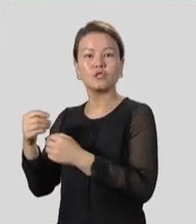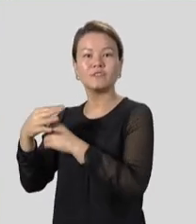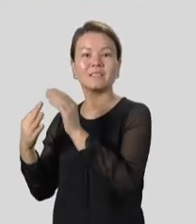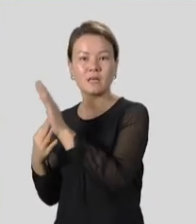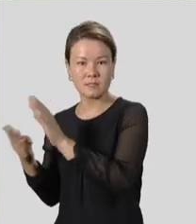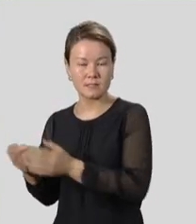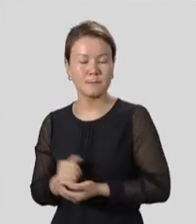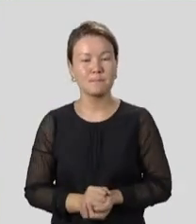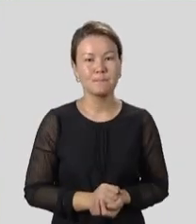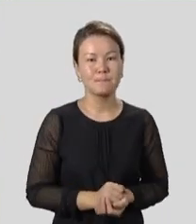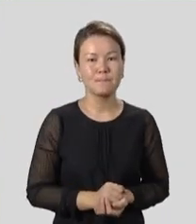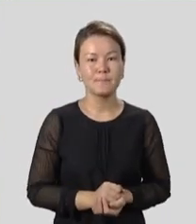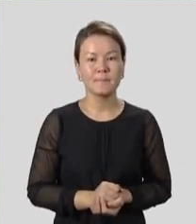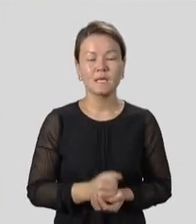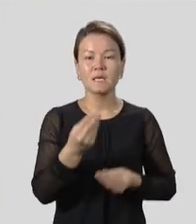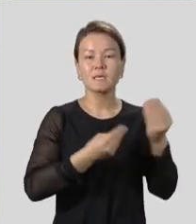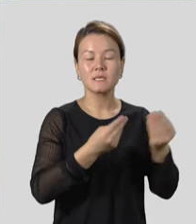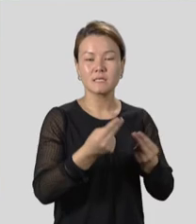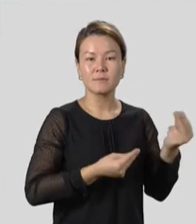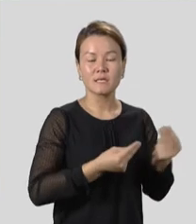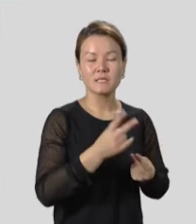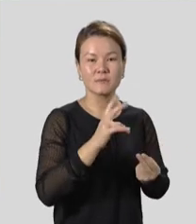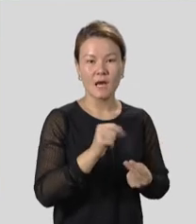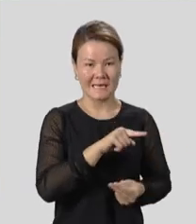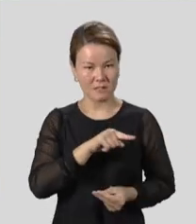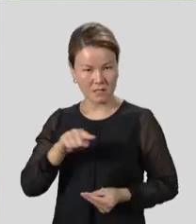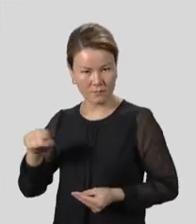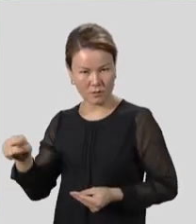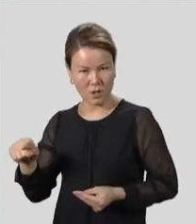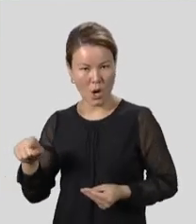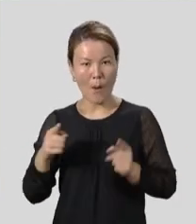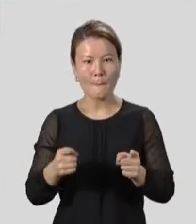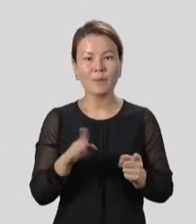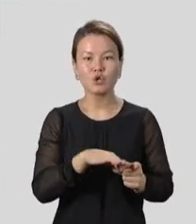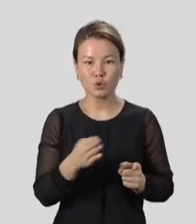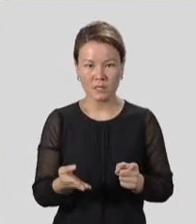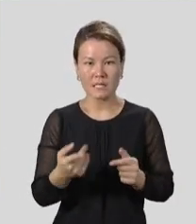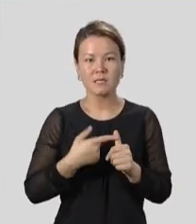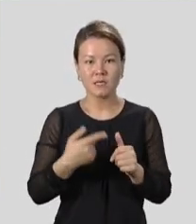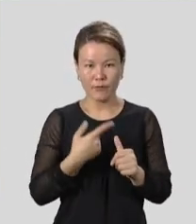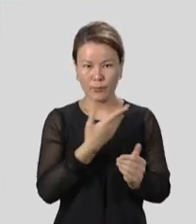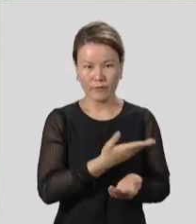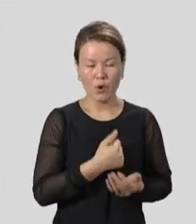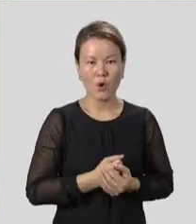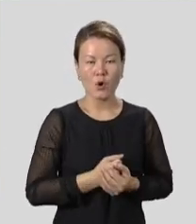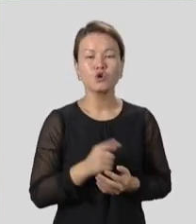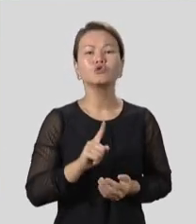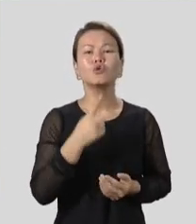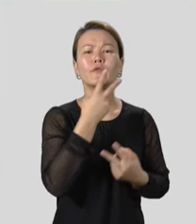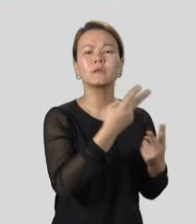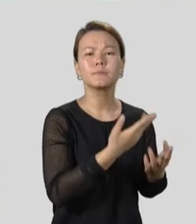19. Изобразим на координатной прямой промежуток и назовем его. Что мы